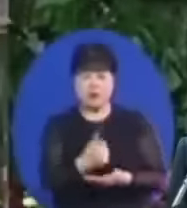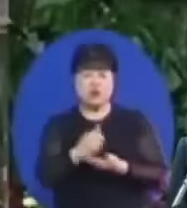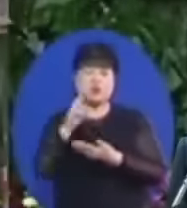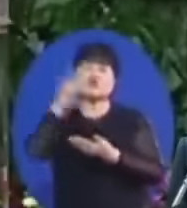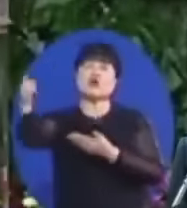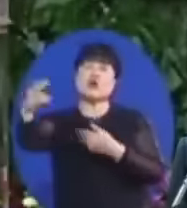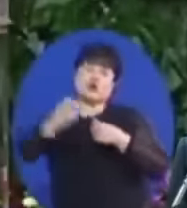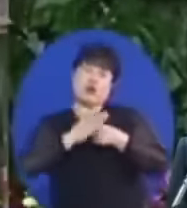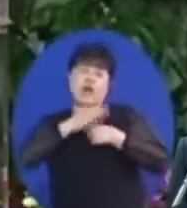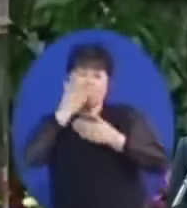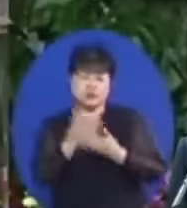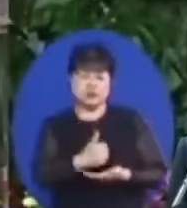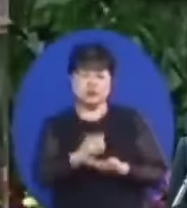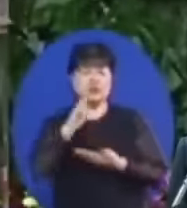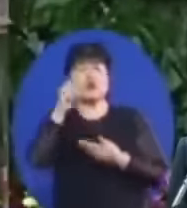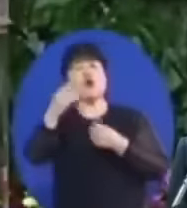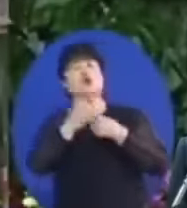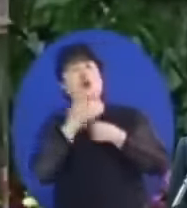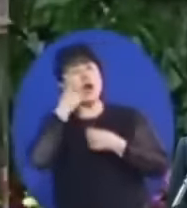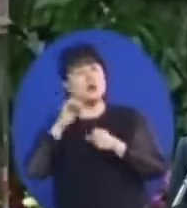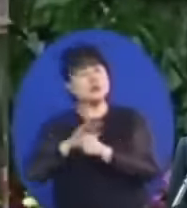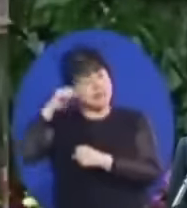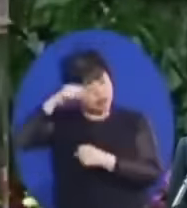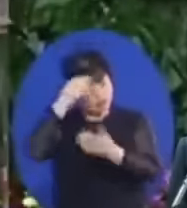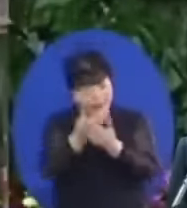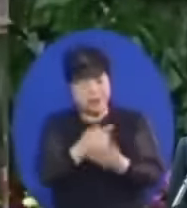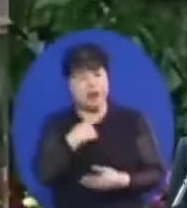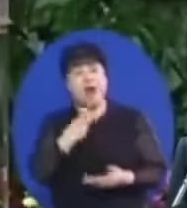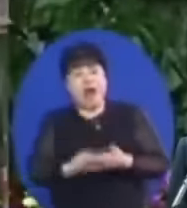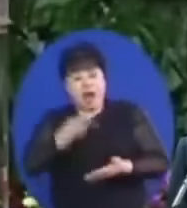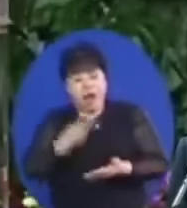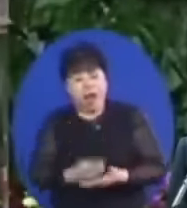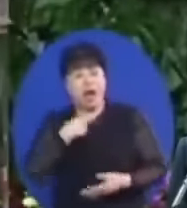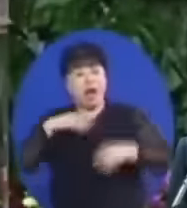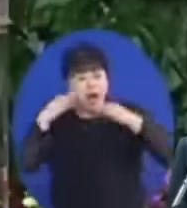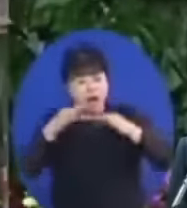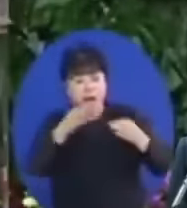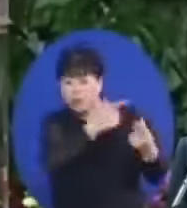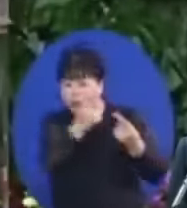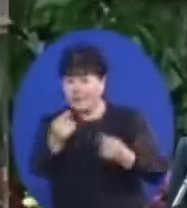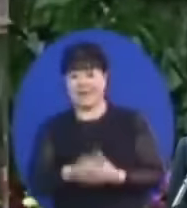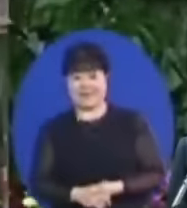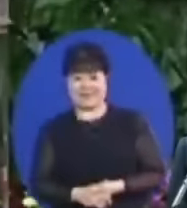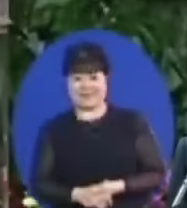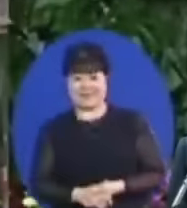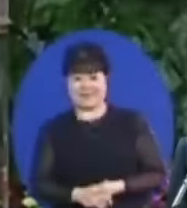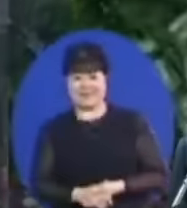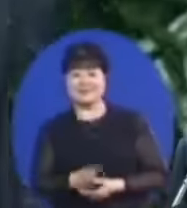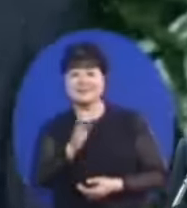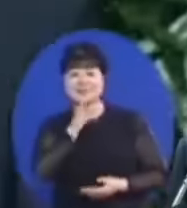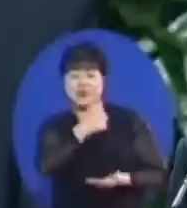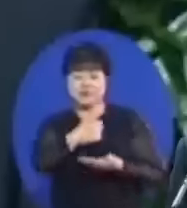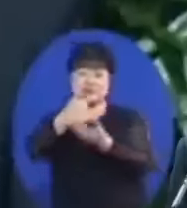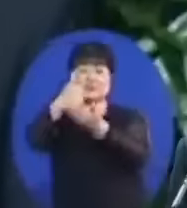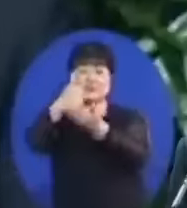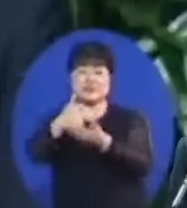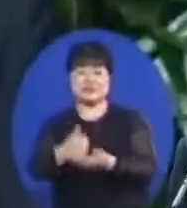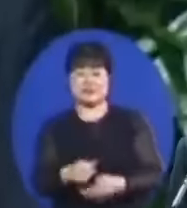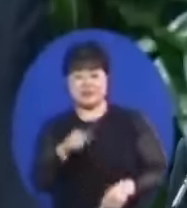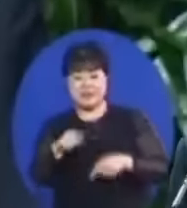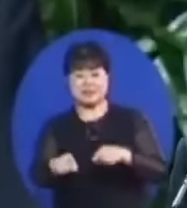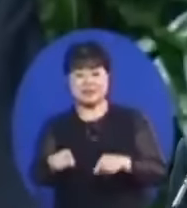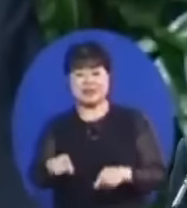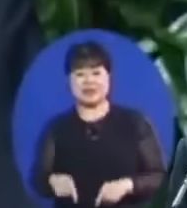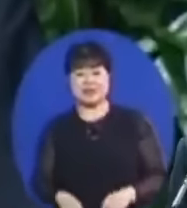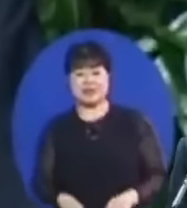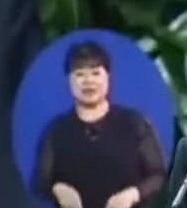주여 나를 도우소서, 주여 나를 불쌍히 여기소서 몸부림치며 고함치는 것과 같습니다. 그렇게 하니까 주님이 가시다가